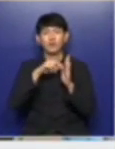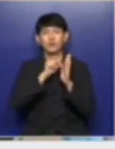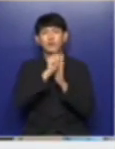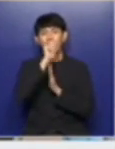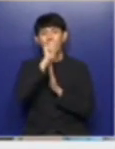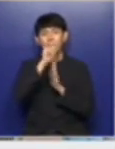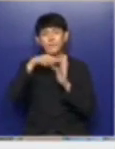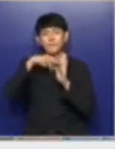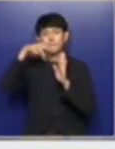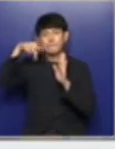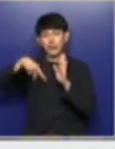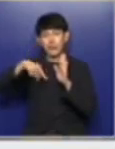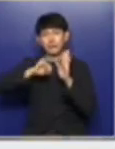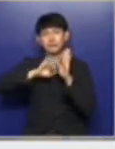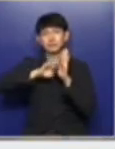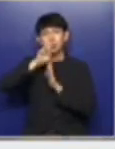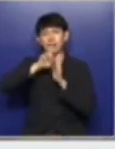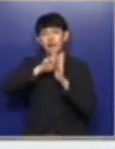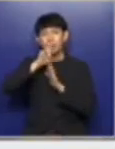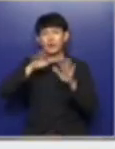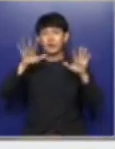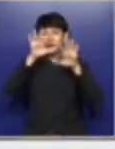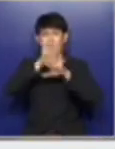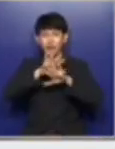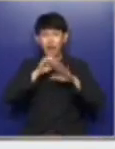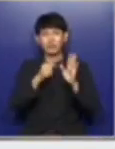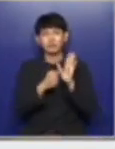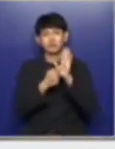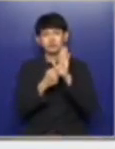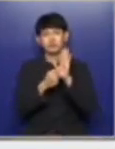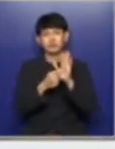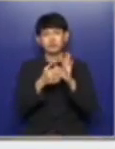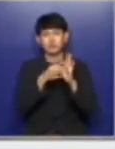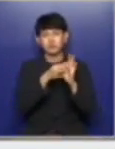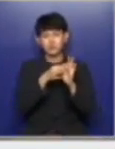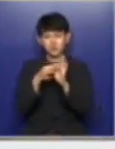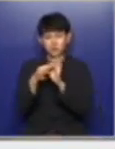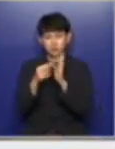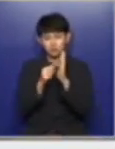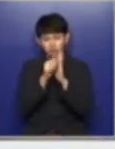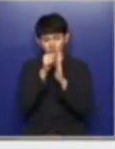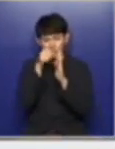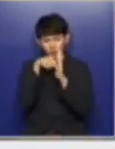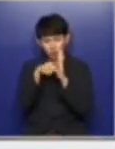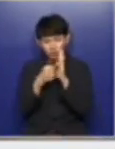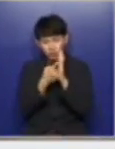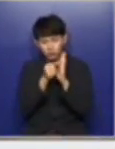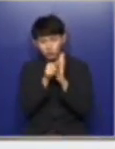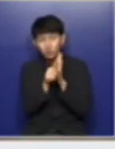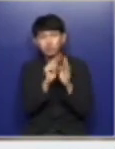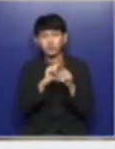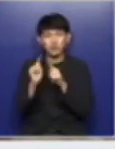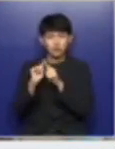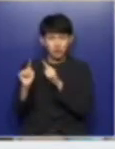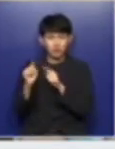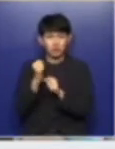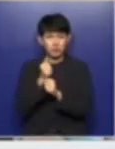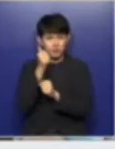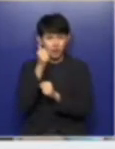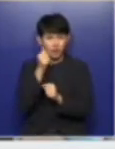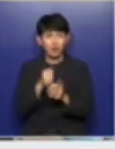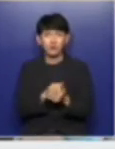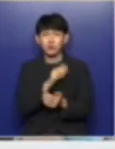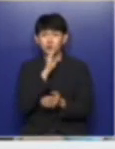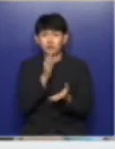ายเราอยากให้ตรงนี้เป็นไข่แดงในการที่จะเชื่อมต่อกับอนุภูมิภาคของล้านนาตะวันออกถ้าเป็นพื้นที่เฉพา